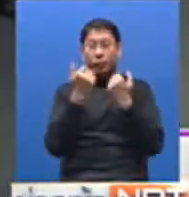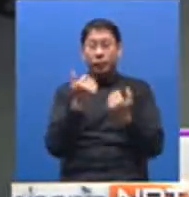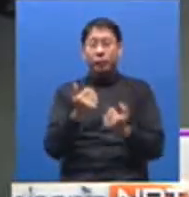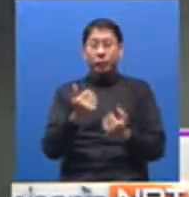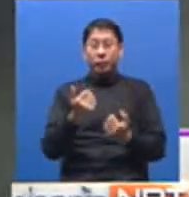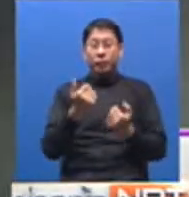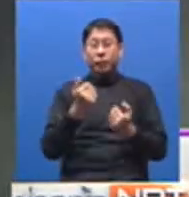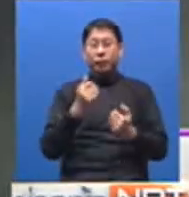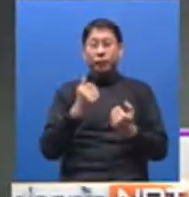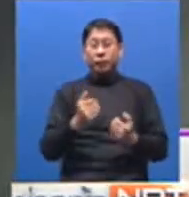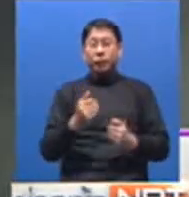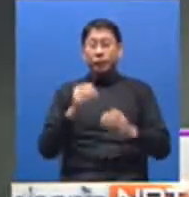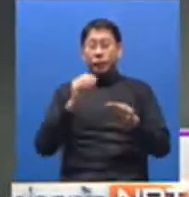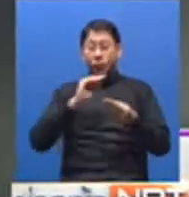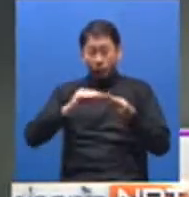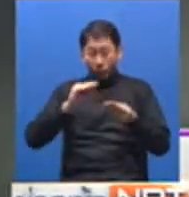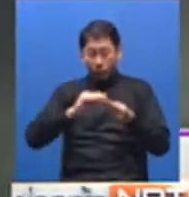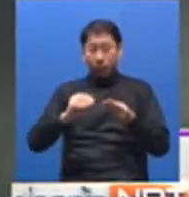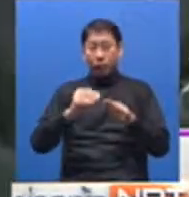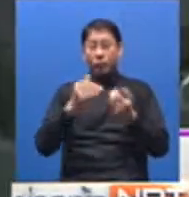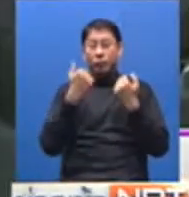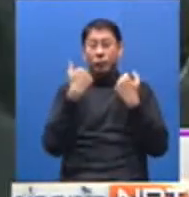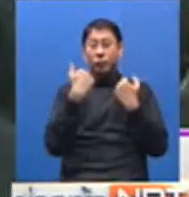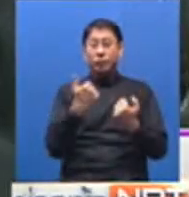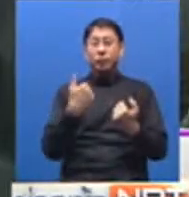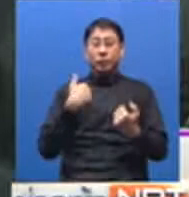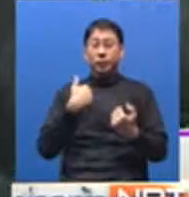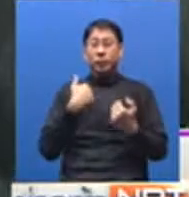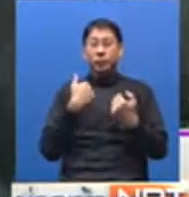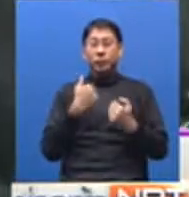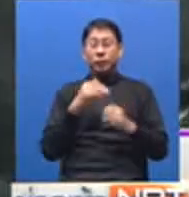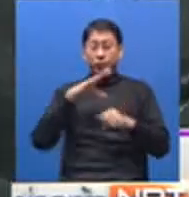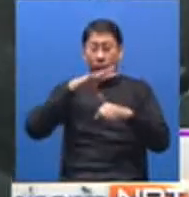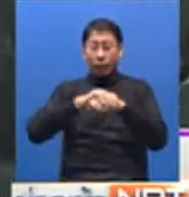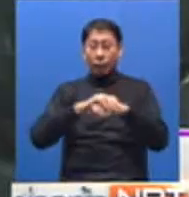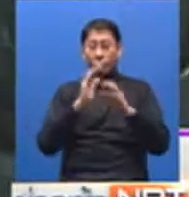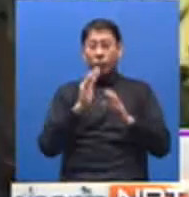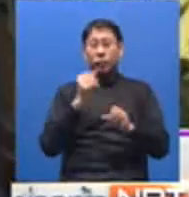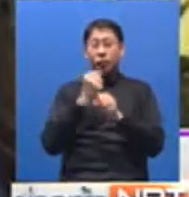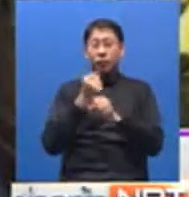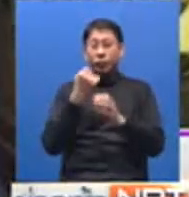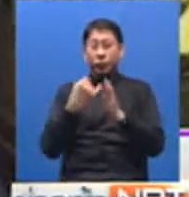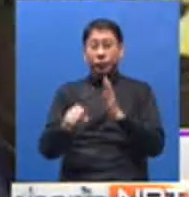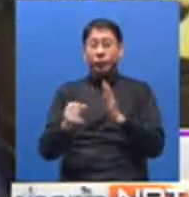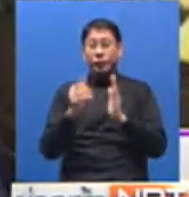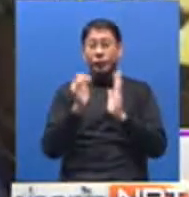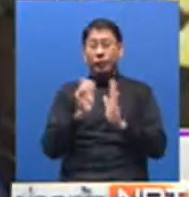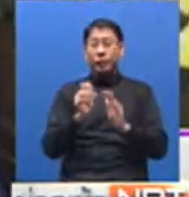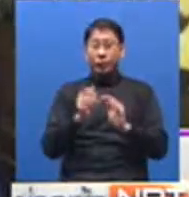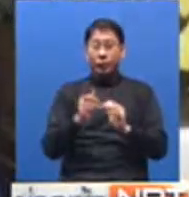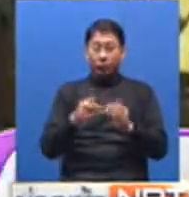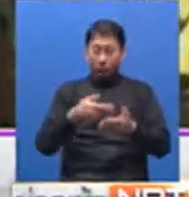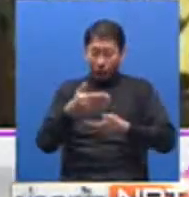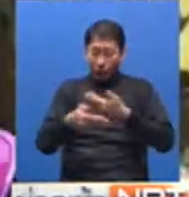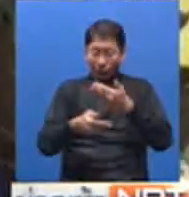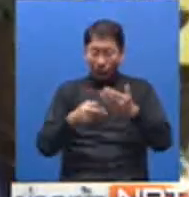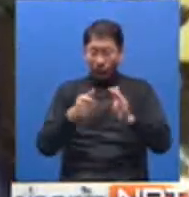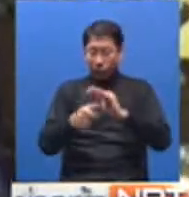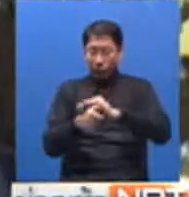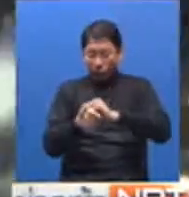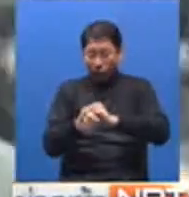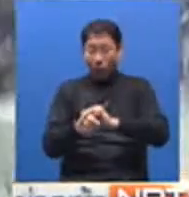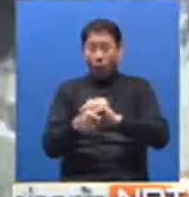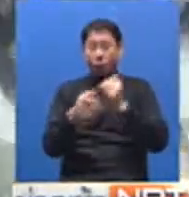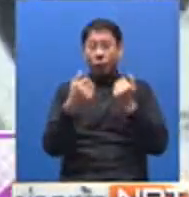สารวัตรกองกำกับการ 2กองบังคับการตำรวจปราบปรามการกระทำความผิดเกี่ยวกับทรัพยากรธรรมชาติและสิ่งแวดล้อม